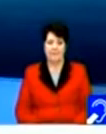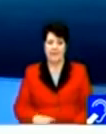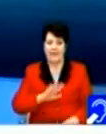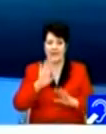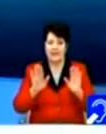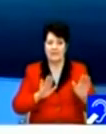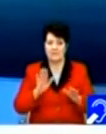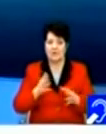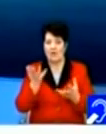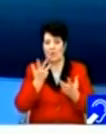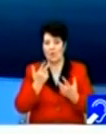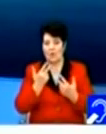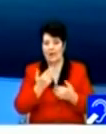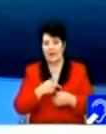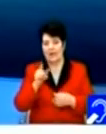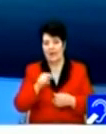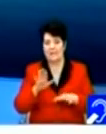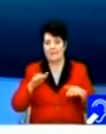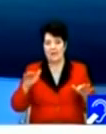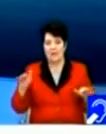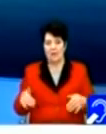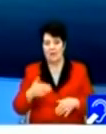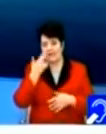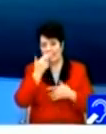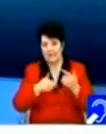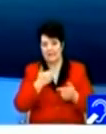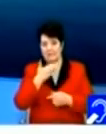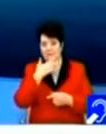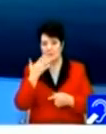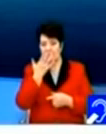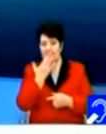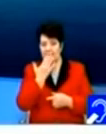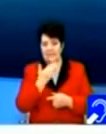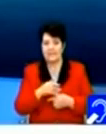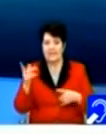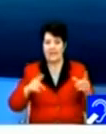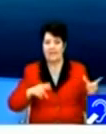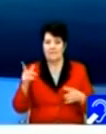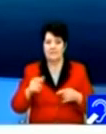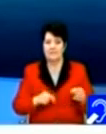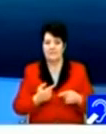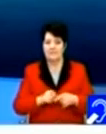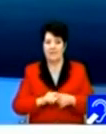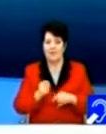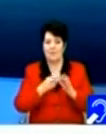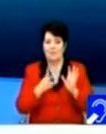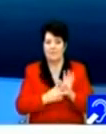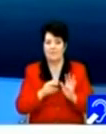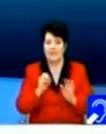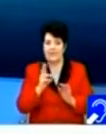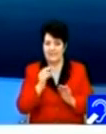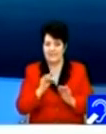Explozie de culoare și tradiții la Soroca. Reprezentanții mai multor naționalități s-au reunit la Festivalul Etniilor, ajuns la 18-a